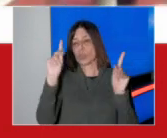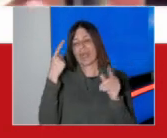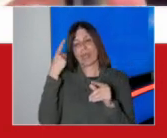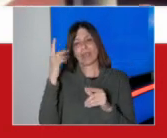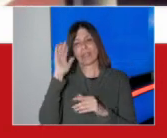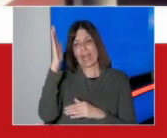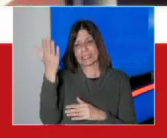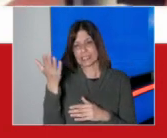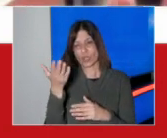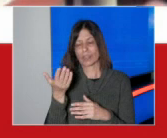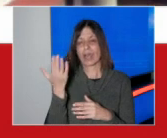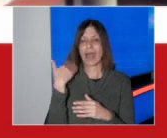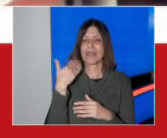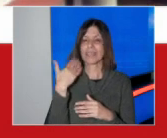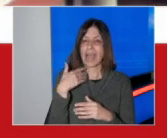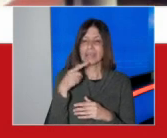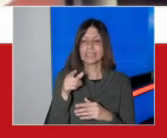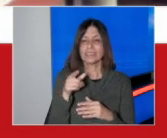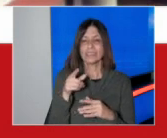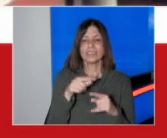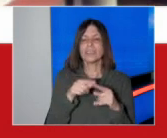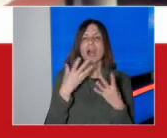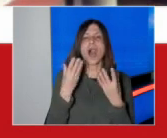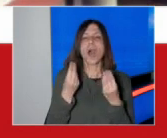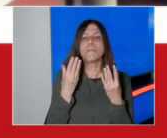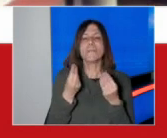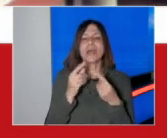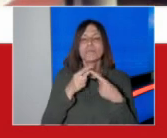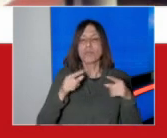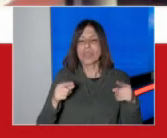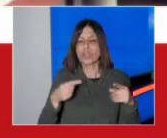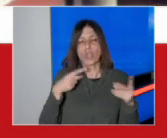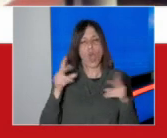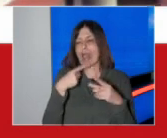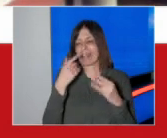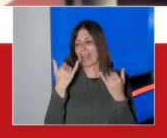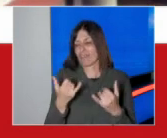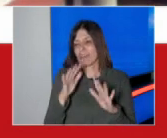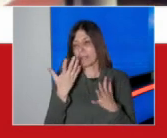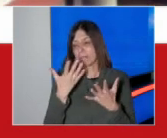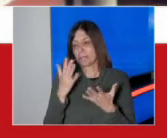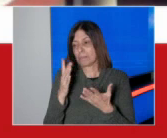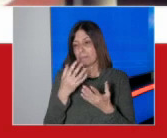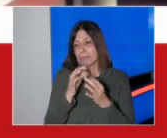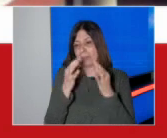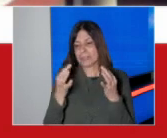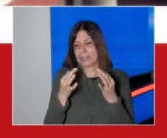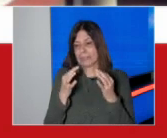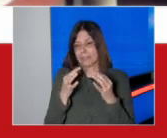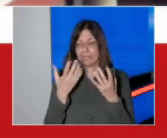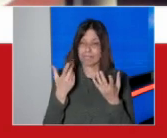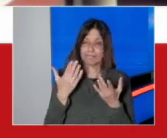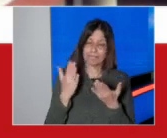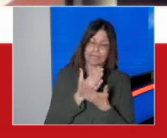שהתחזיות, היה זן עם המון מוטציות. אני לא מסוגל להגיד לך אם עכשיו לא מתבשל באיזה